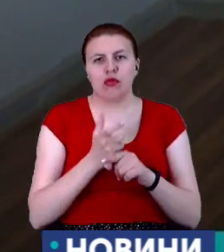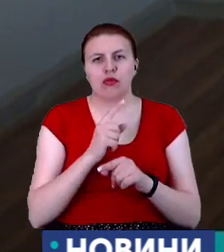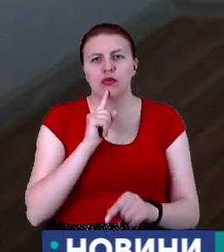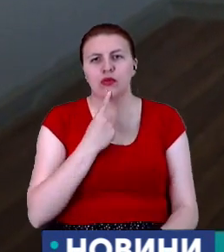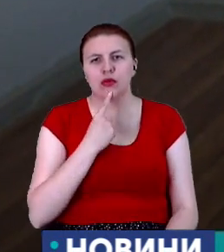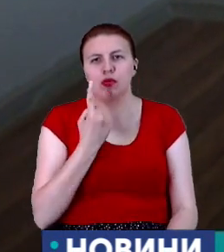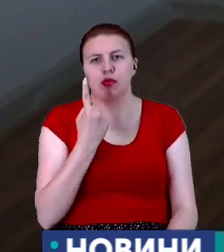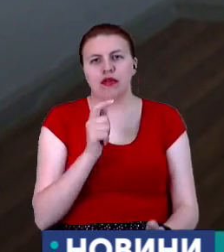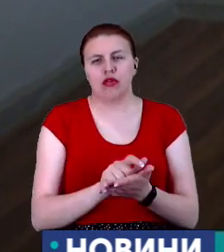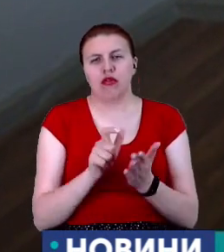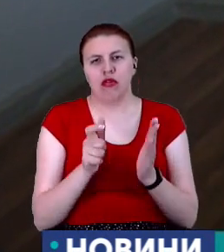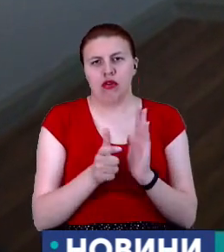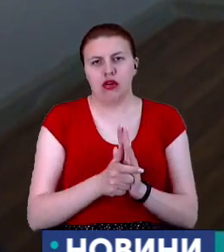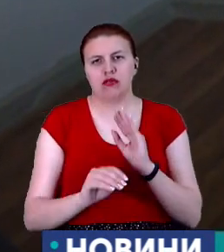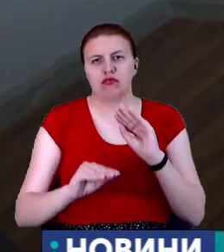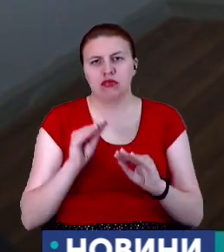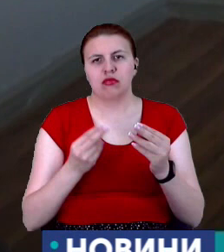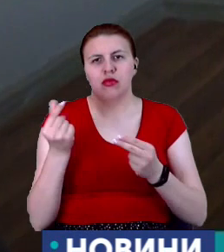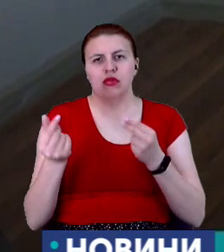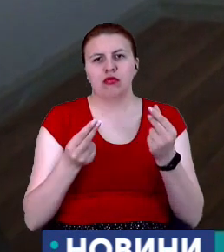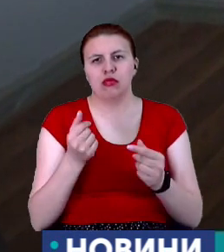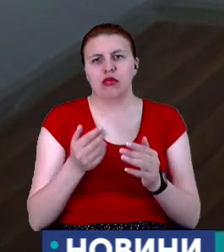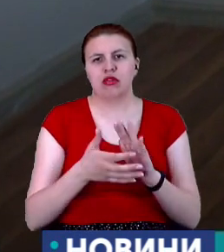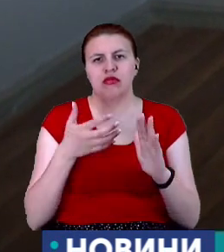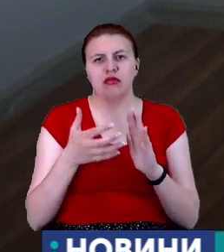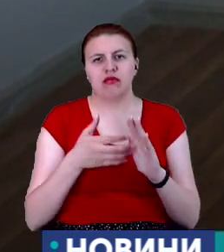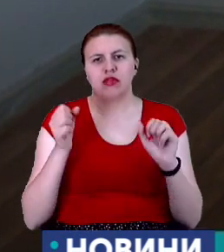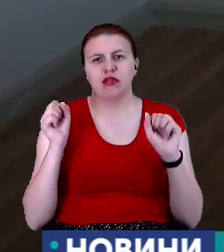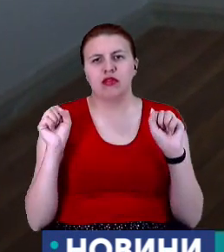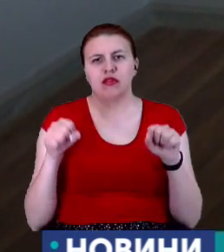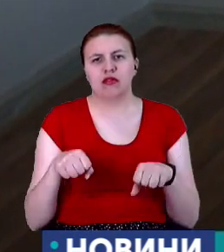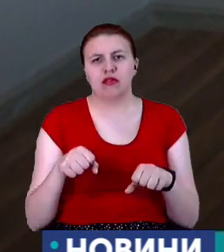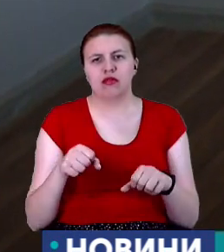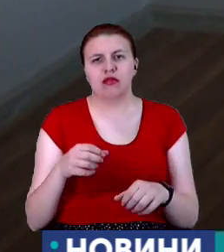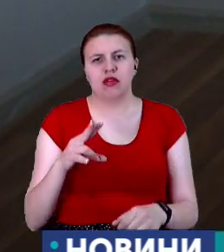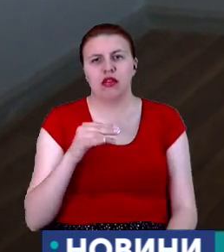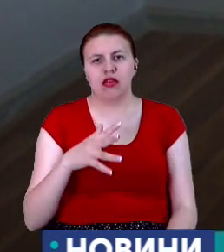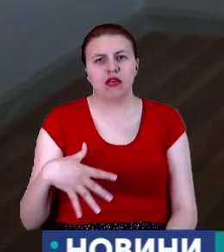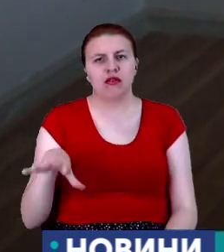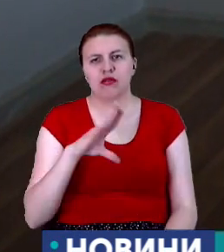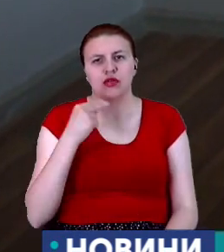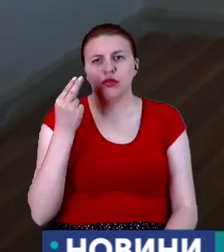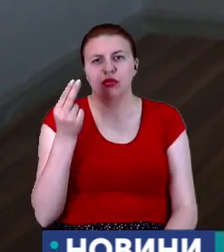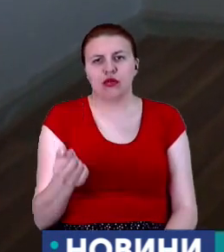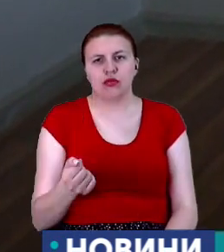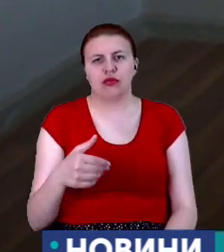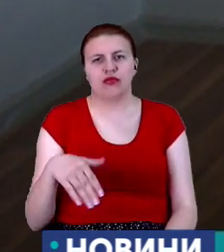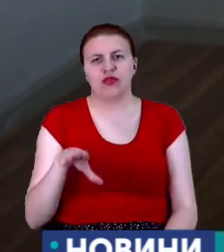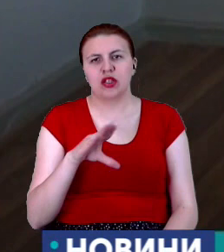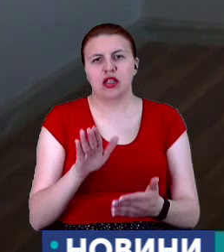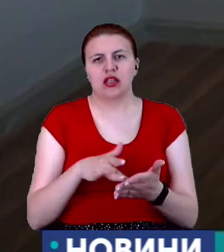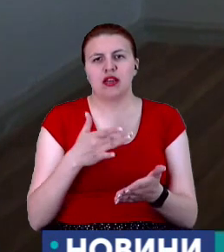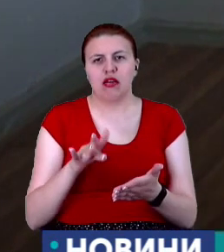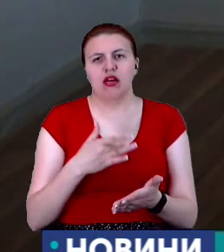и не хватает возможностей на все купить, всех тетради, одежду. И, то